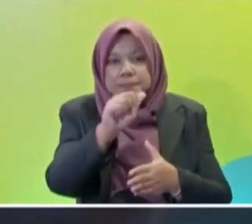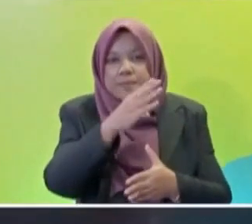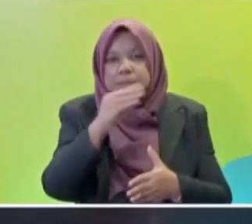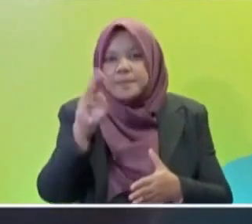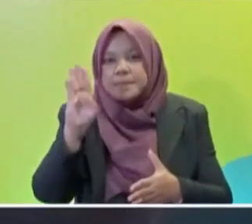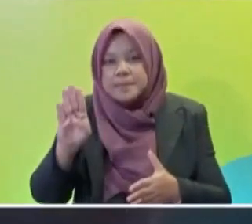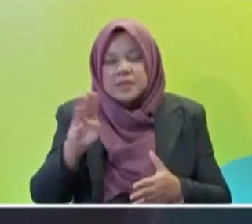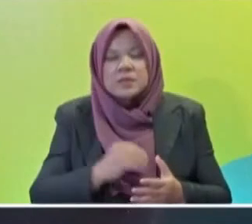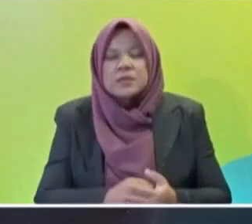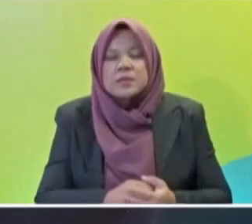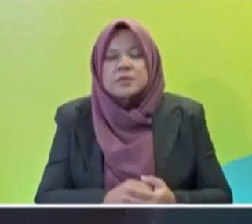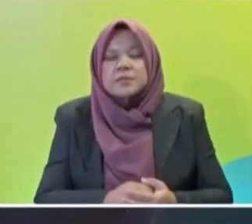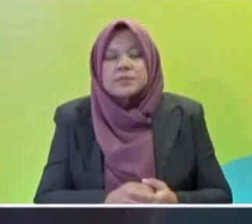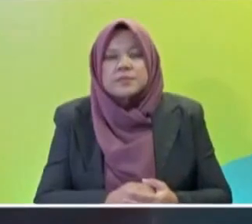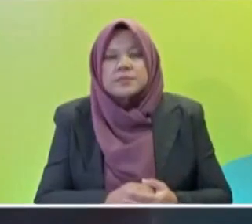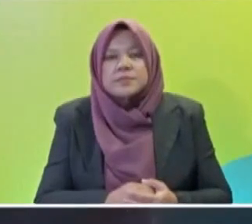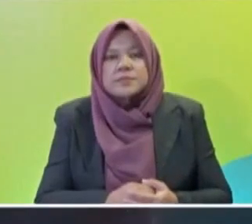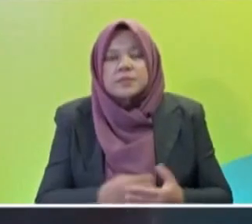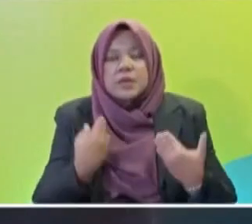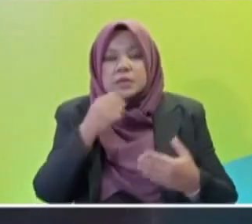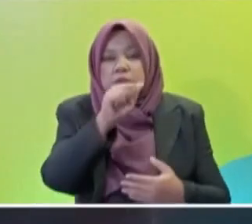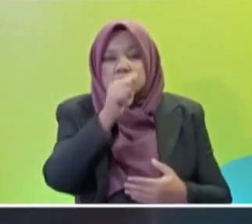oke bagian ini